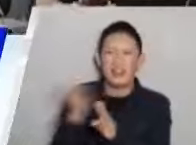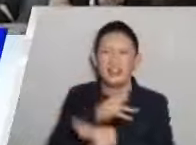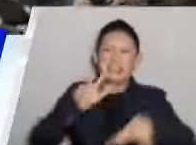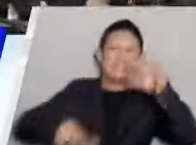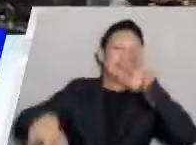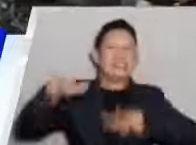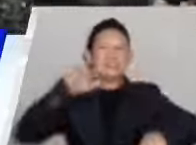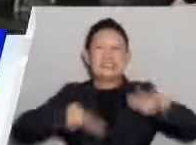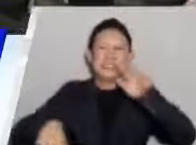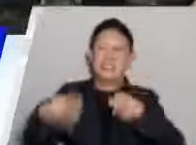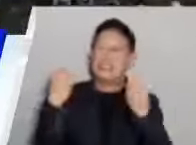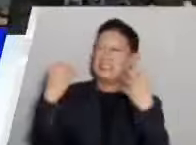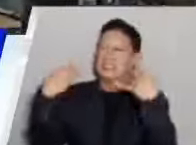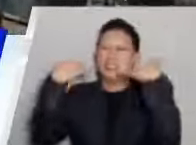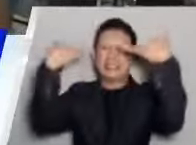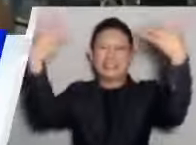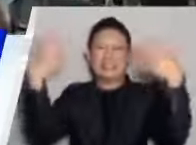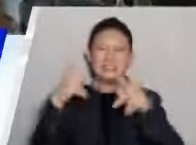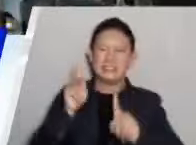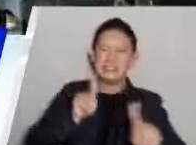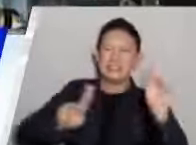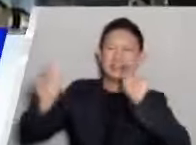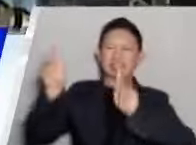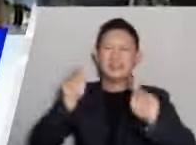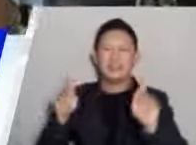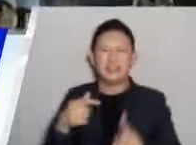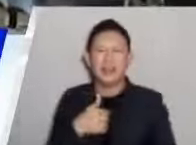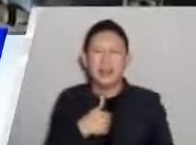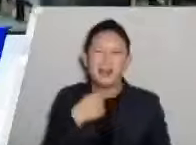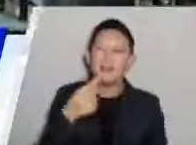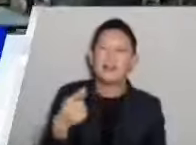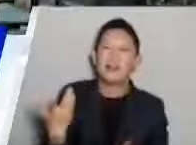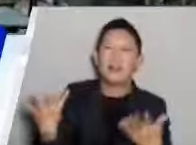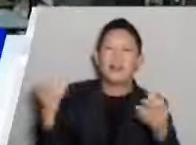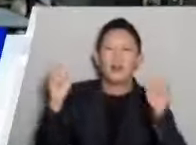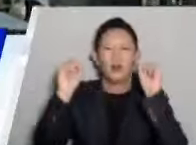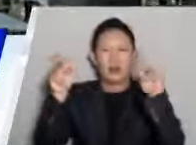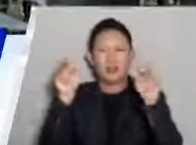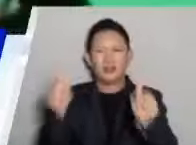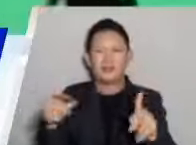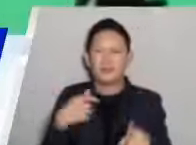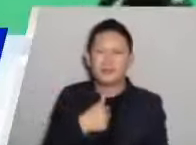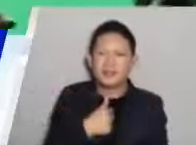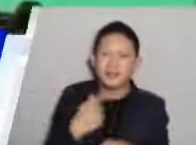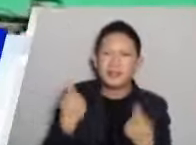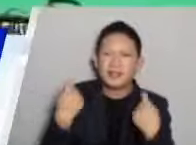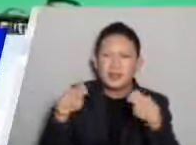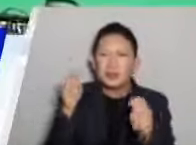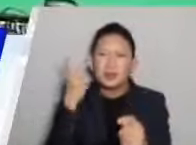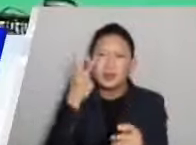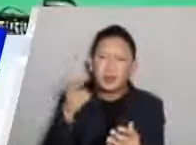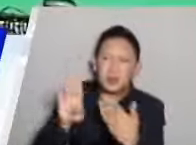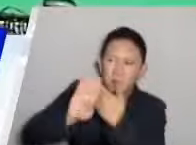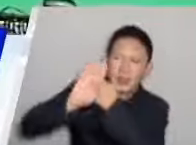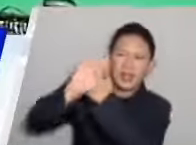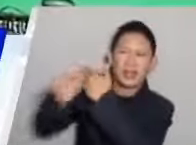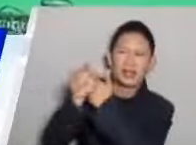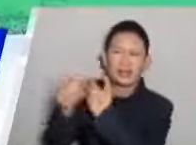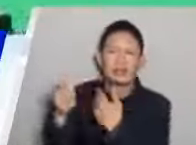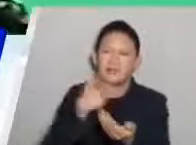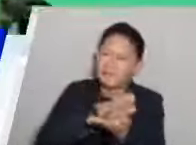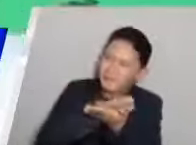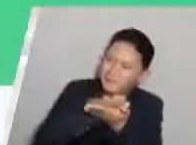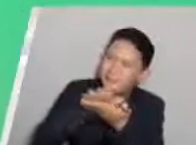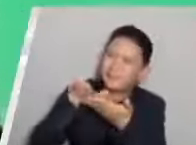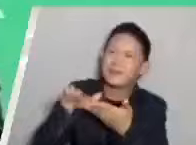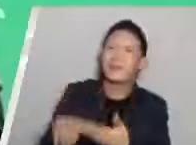yun, sinabi ni Coach, ibalik lang namin yung sarili namin. Then naibalik naman namin at nakapaglaro kami ng maayos. Sa susunod na linggo, May